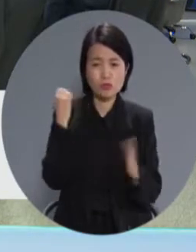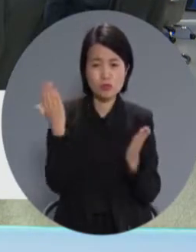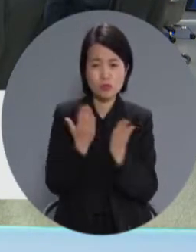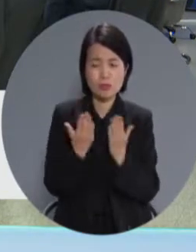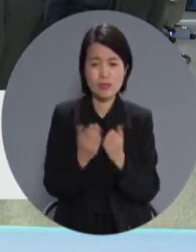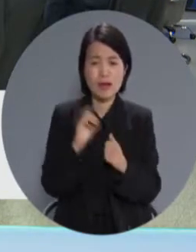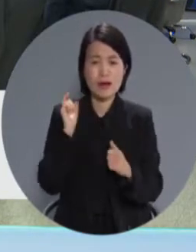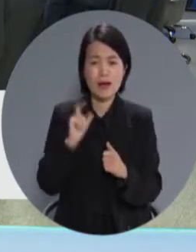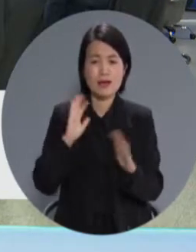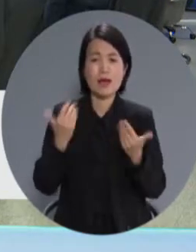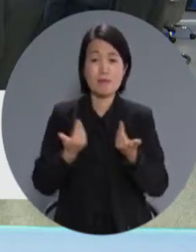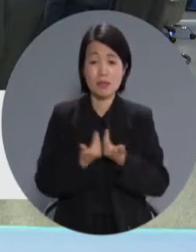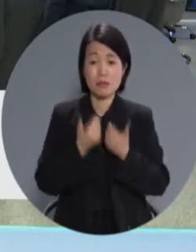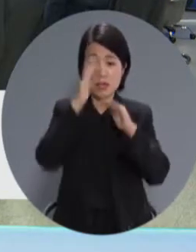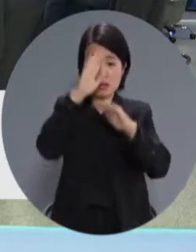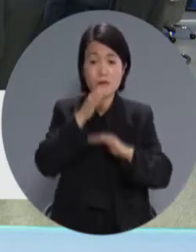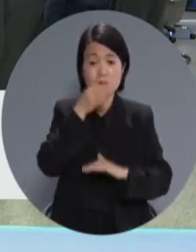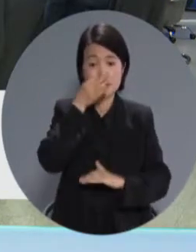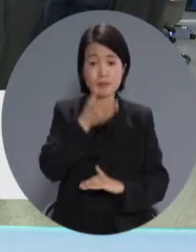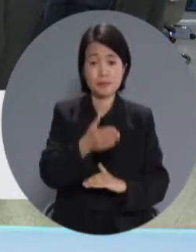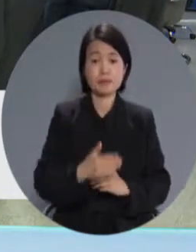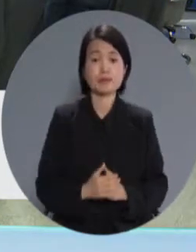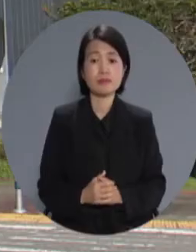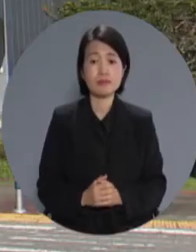반발하고 있습니다. 문형철 기자입니다.